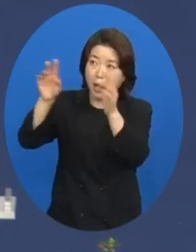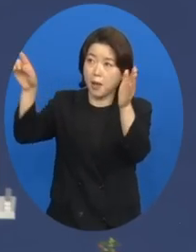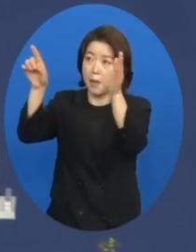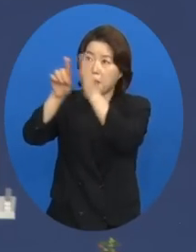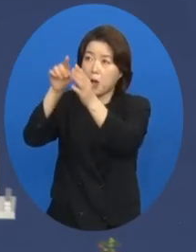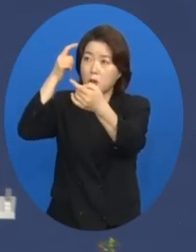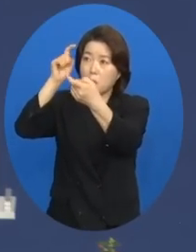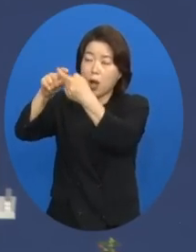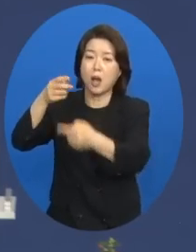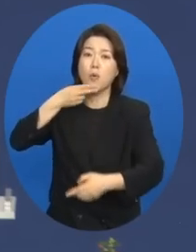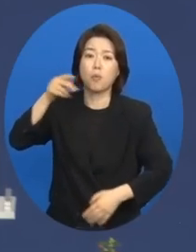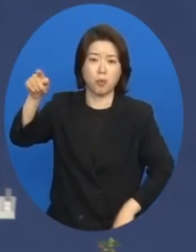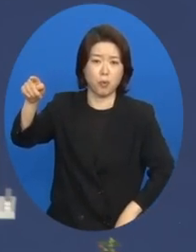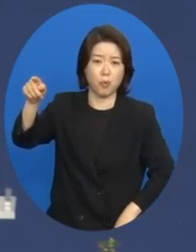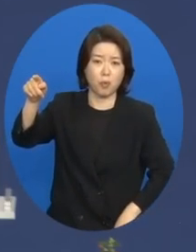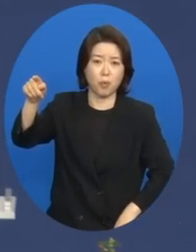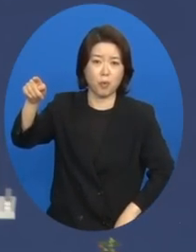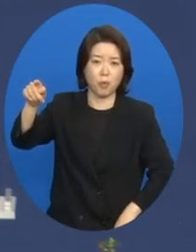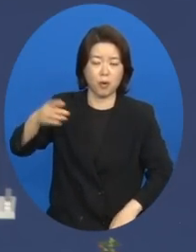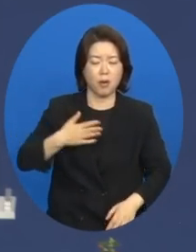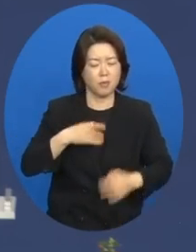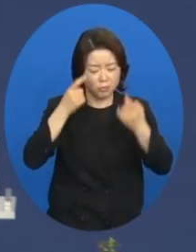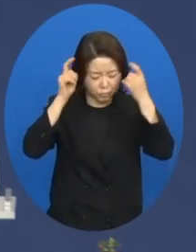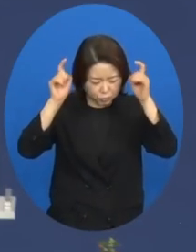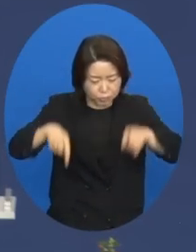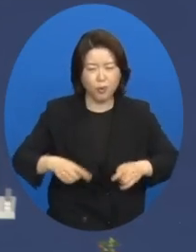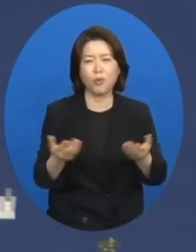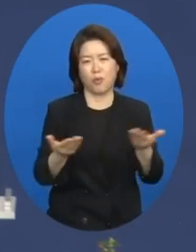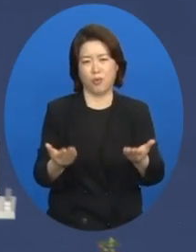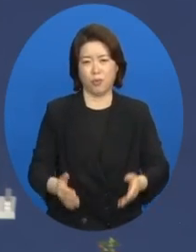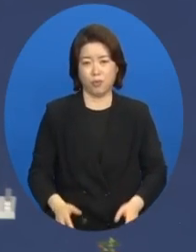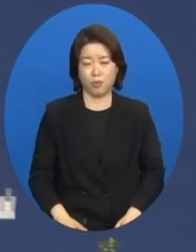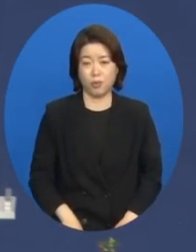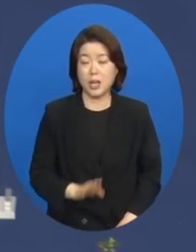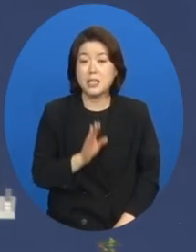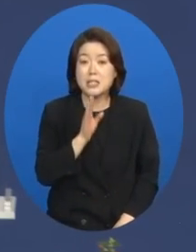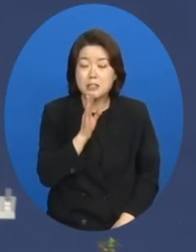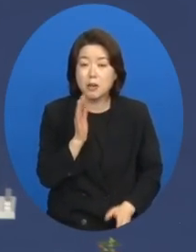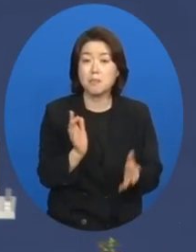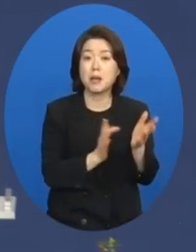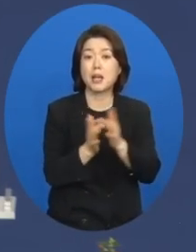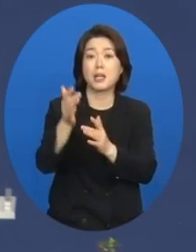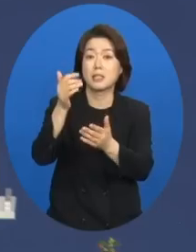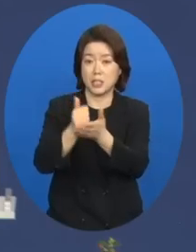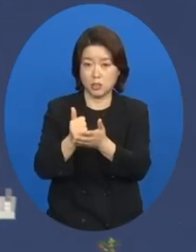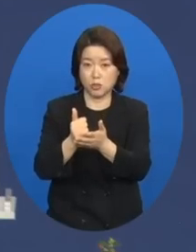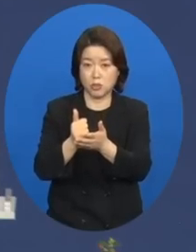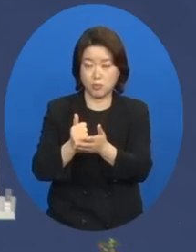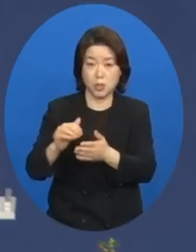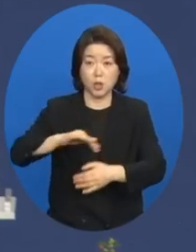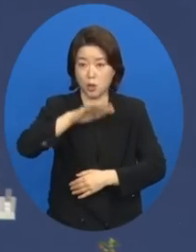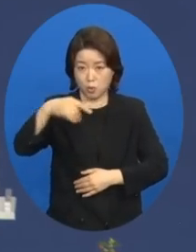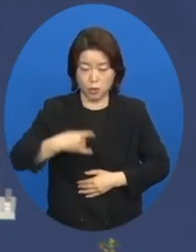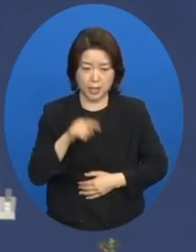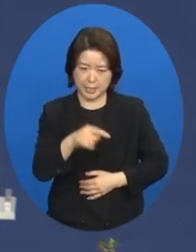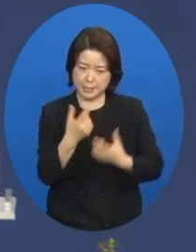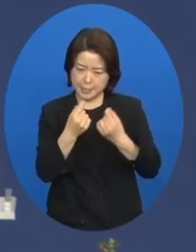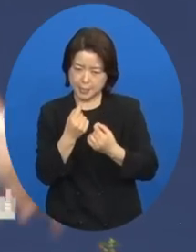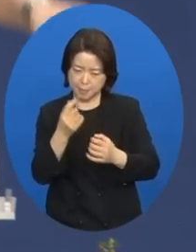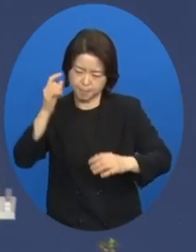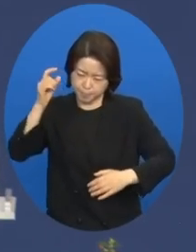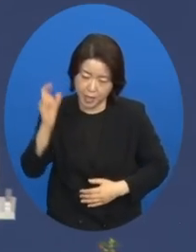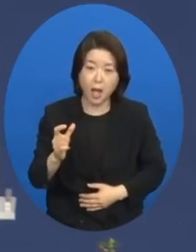거예요. 얼마나 어리석은 일인지 알 수가 없어요. 정말 예수님이 우리에게 이토록